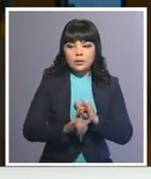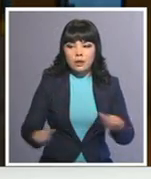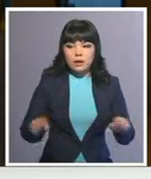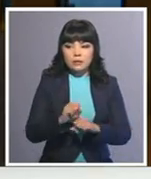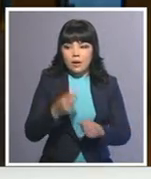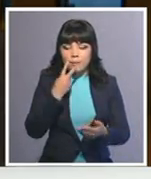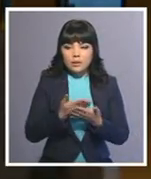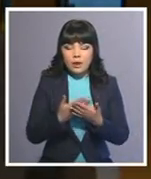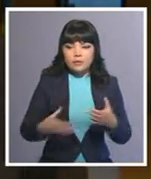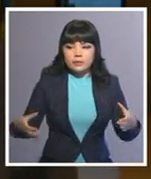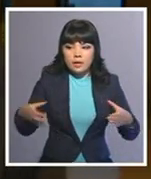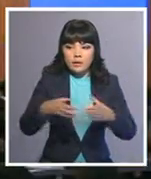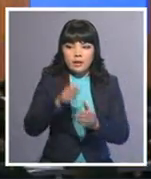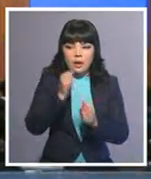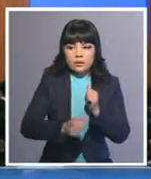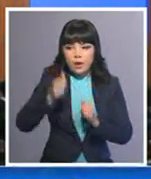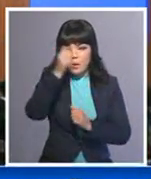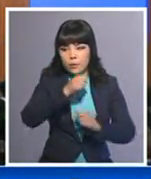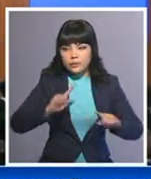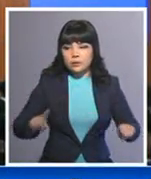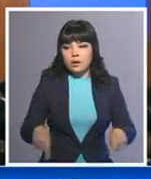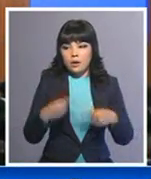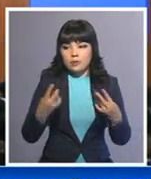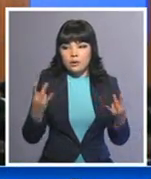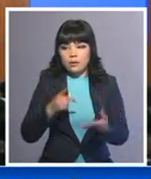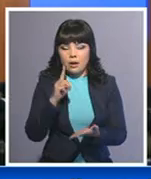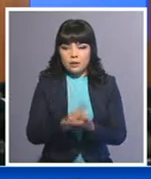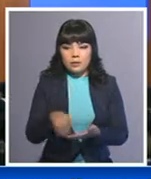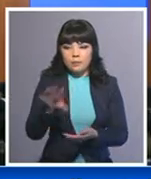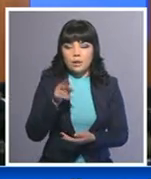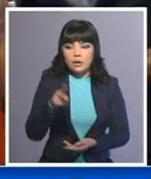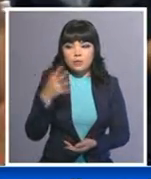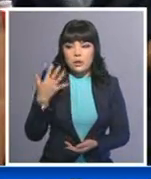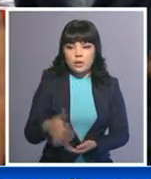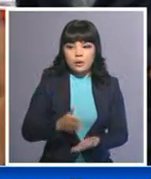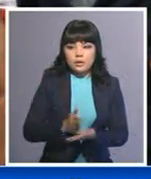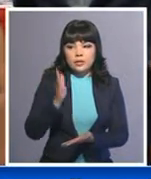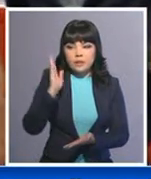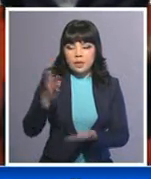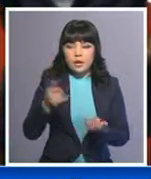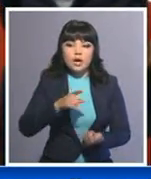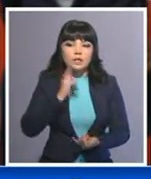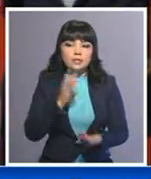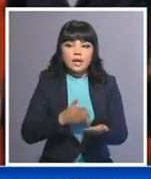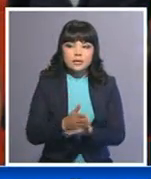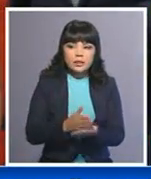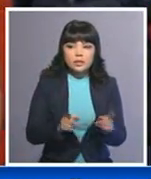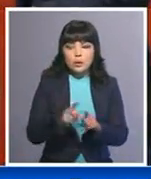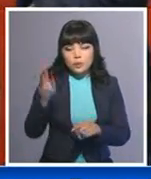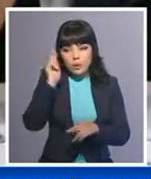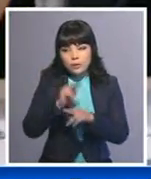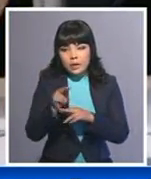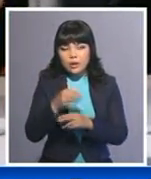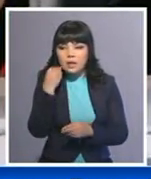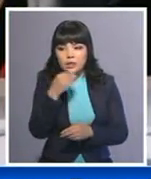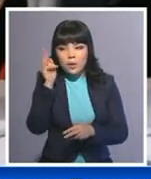жылға мәртебесі аса берсін. Басқосуда Қазақстан 2050 стратегиясын іске асыру, жастар саясаты, білім сапасын арттыру секілді өзекті